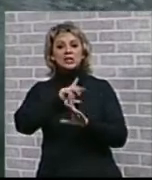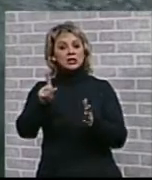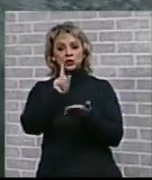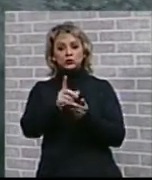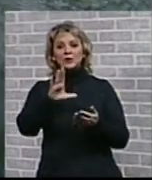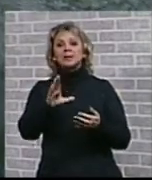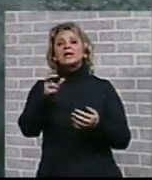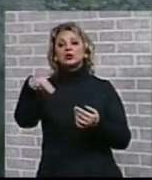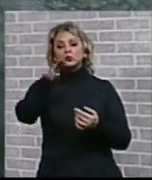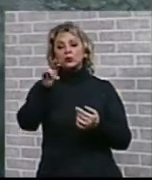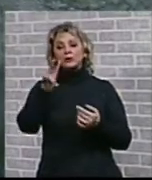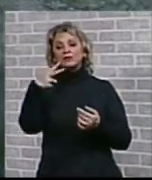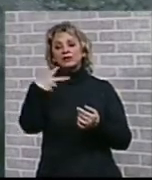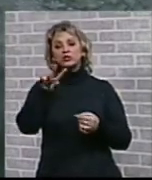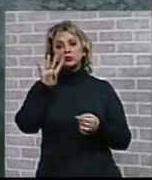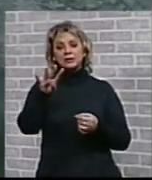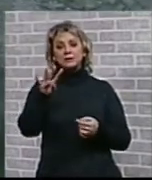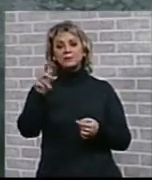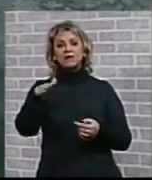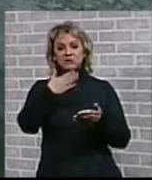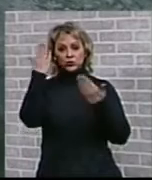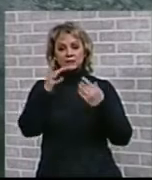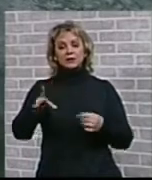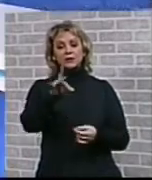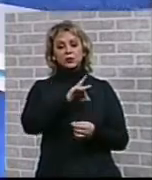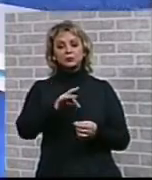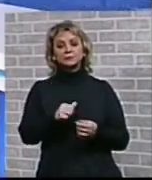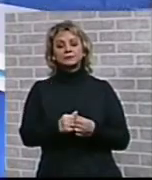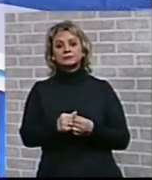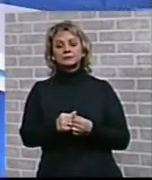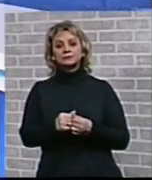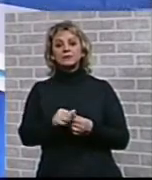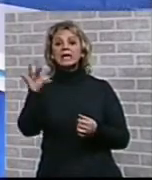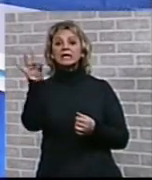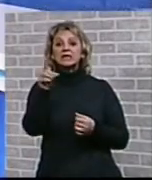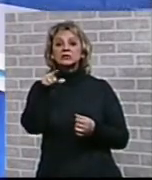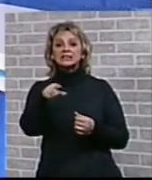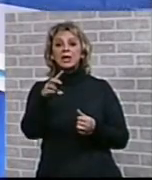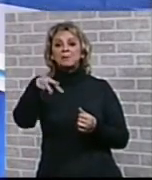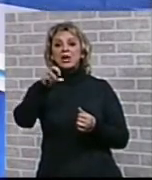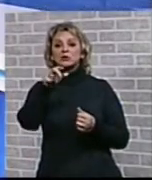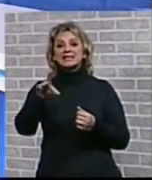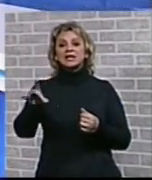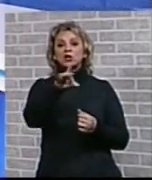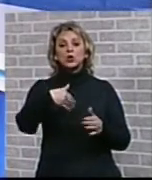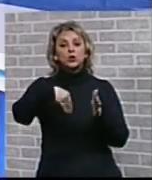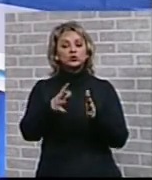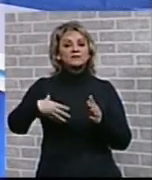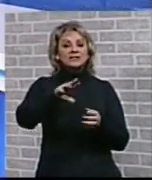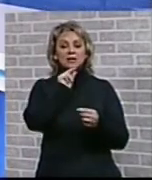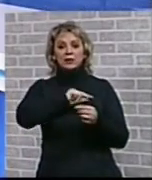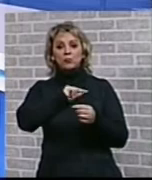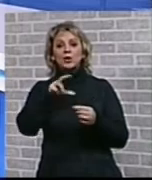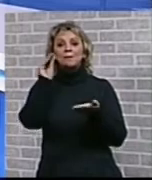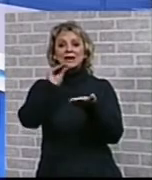Олеся Слынько, Сергей Вишняков, Дон 24, Веселовский район. Ростов и Милютинский район лучше всех работают